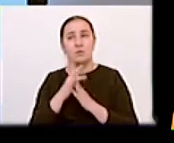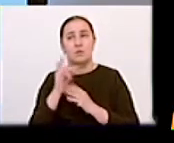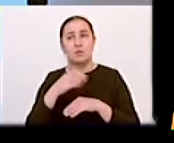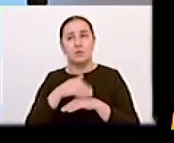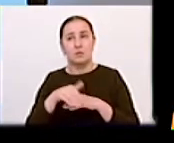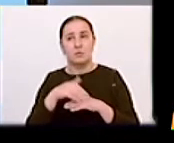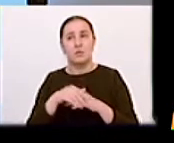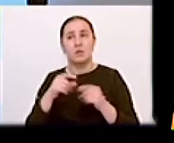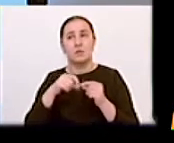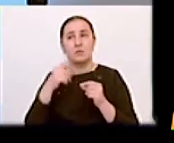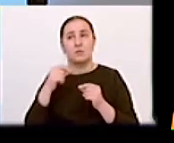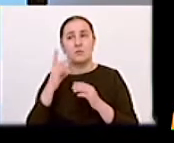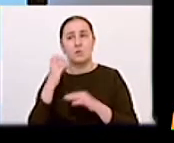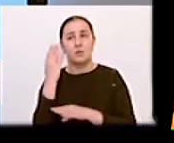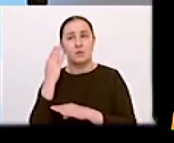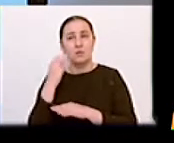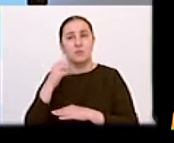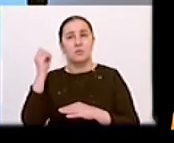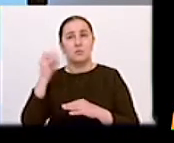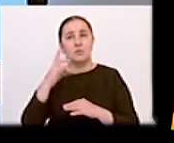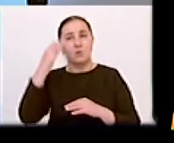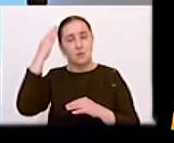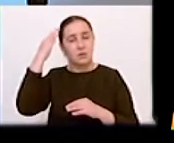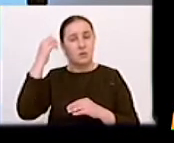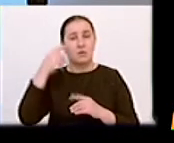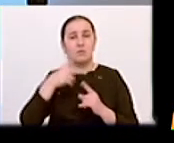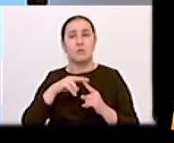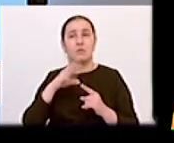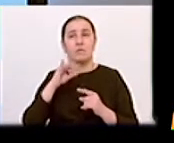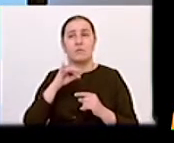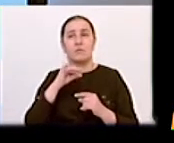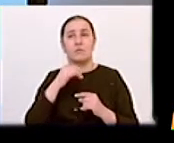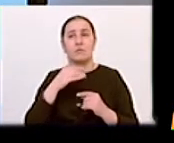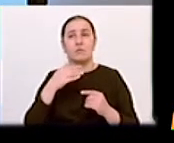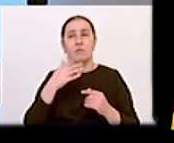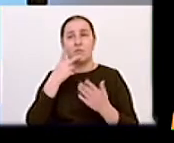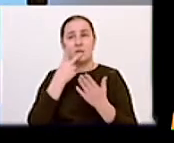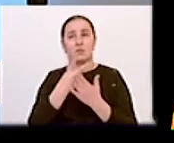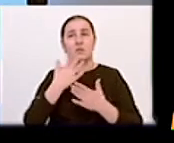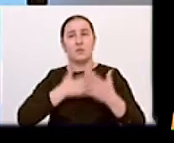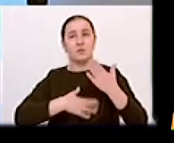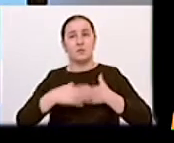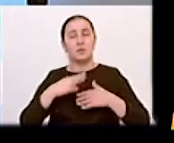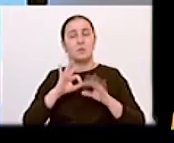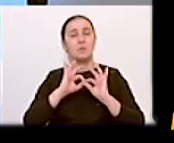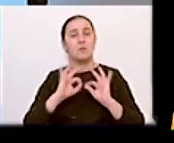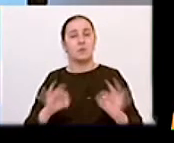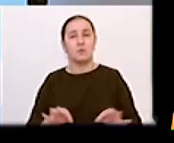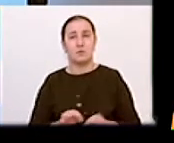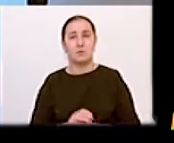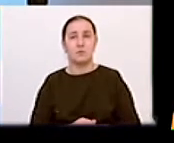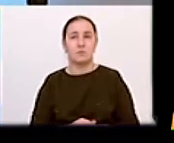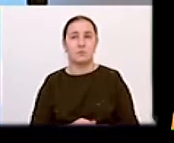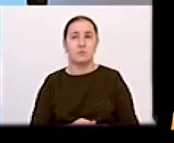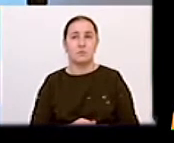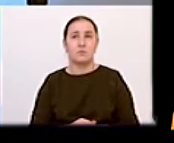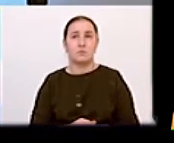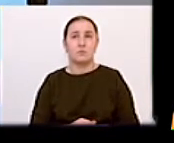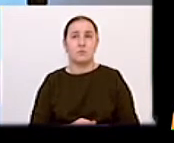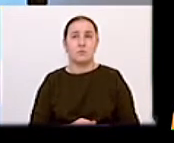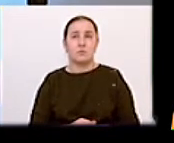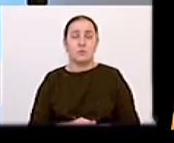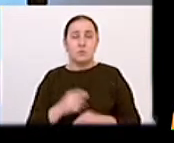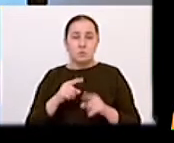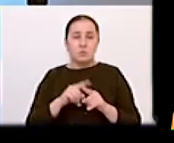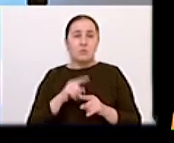улице, листва на дереве, солнце над головой выглядело радостным и привлекательным. Ну